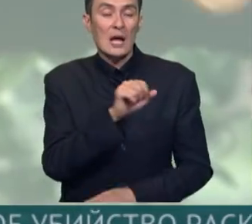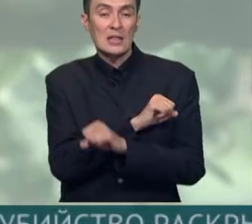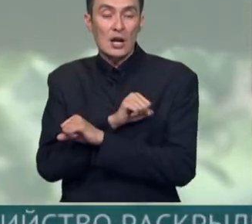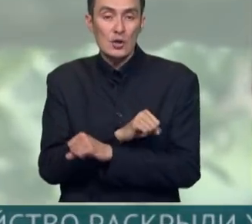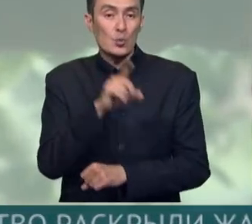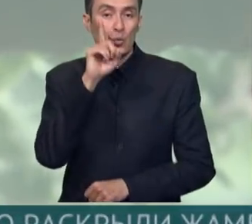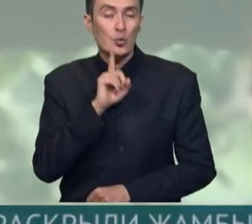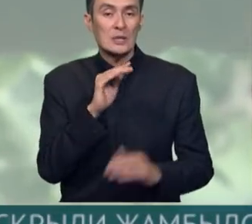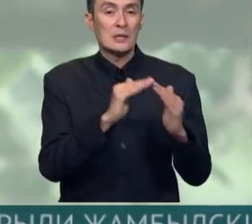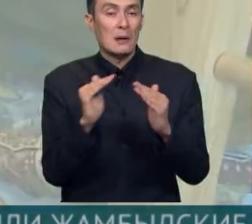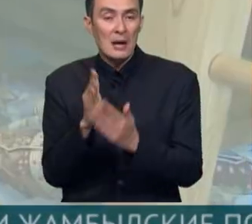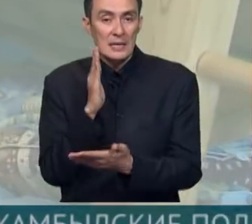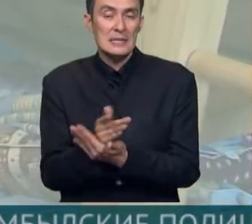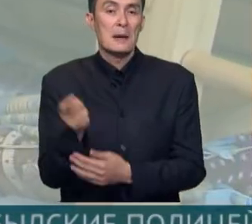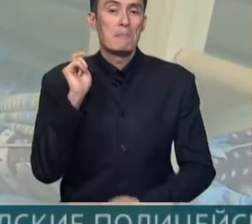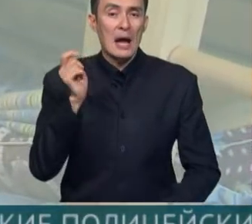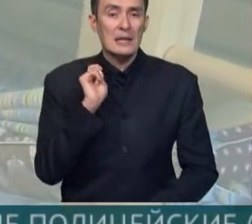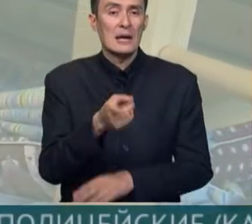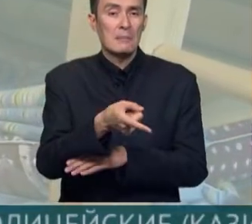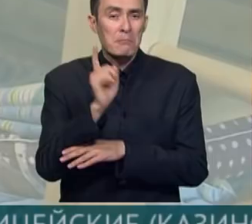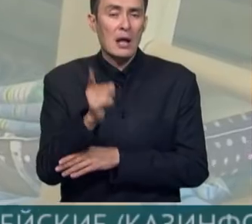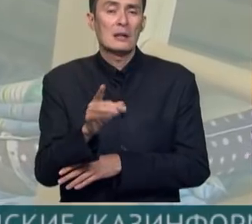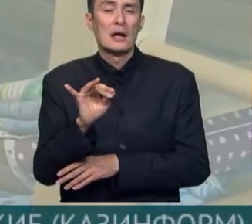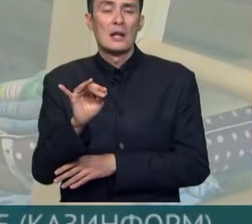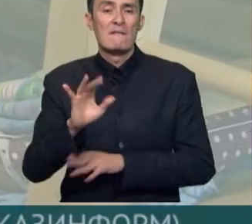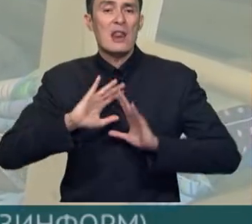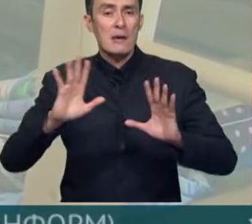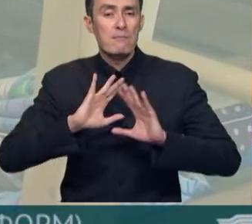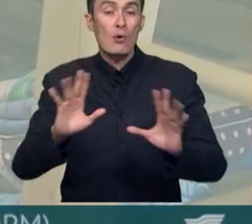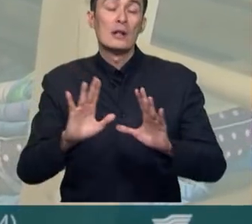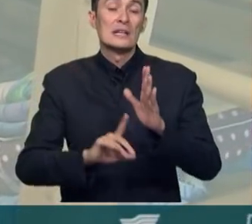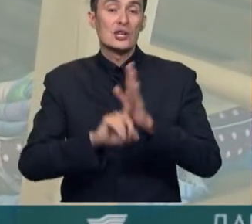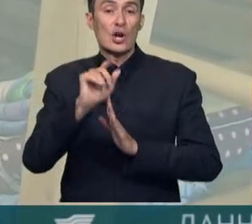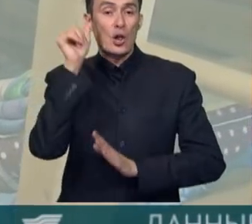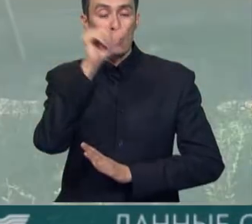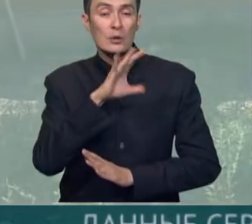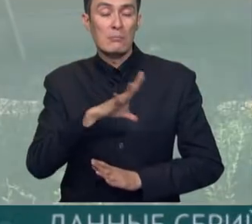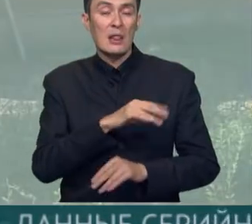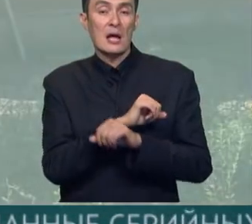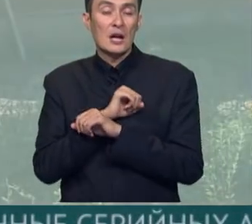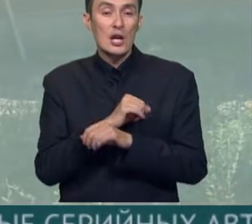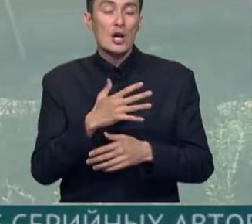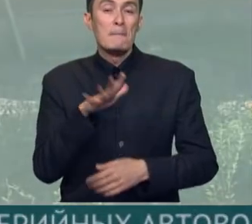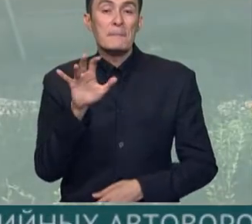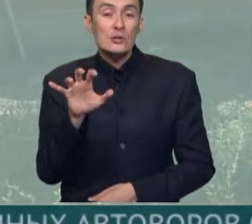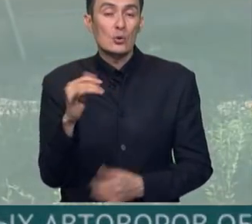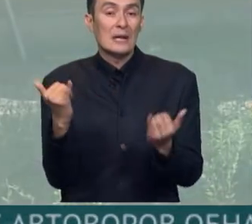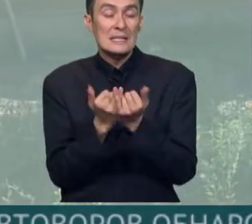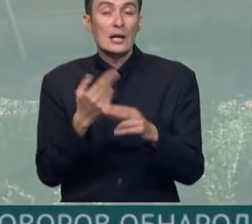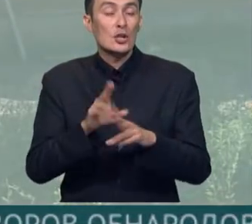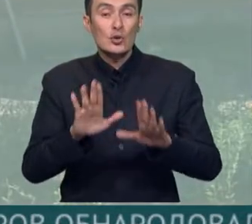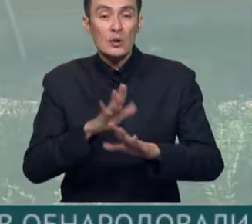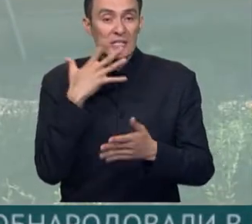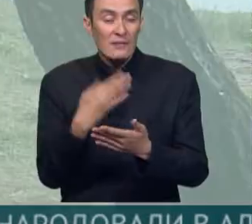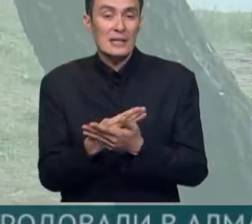созданы уютные дома, баня, рыбалка, пляжный волейбол. С начала года здесь отдохнули 500 гостей. Это не